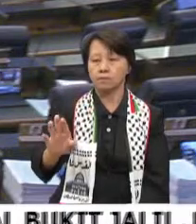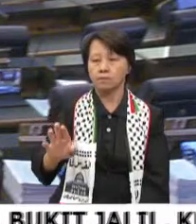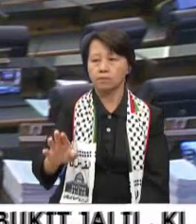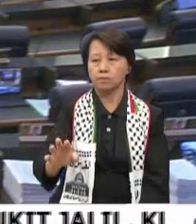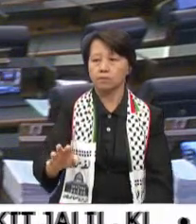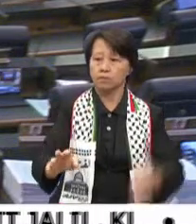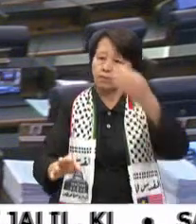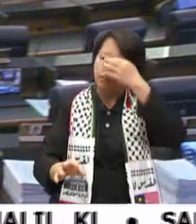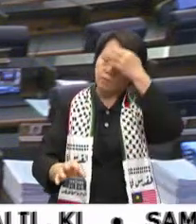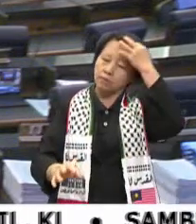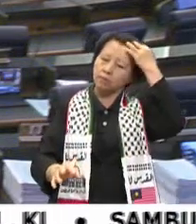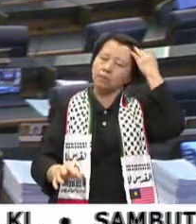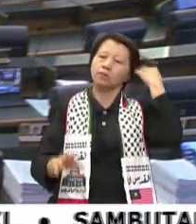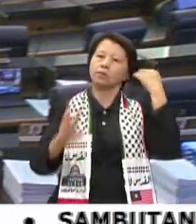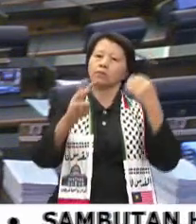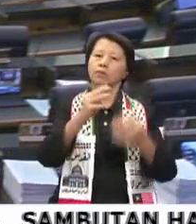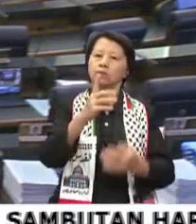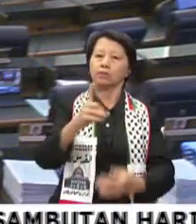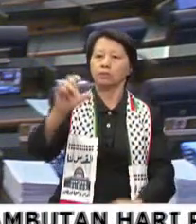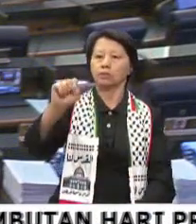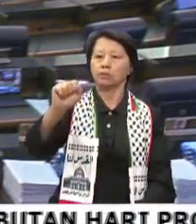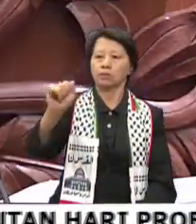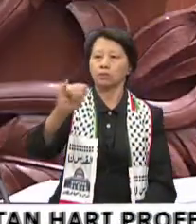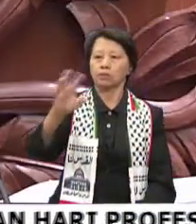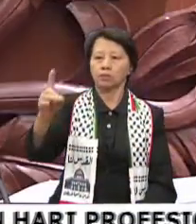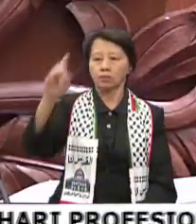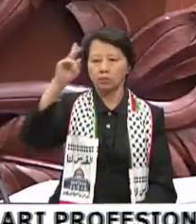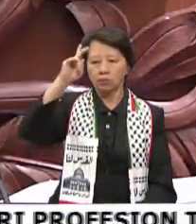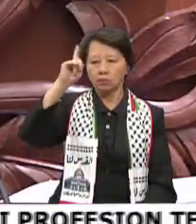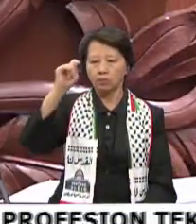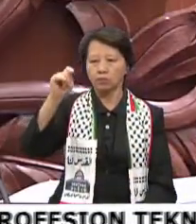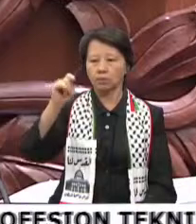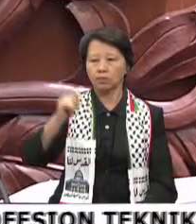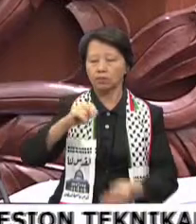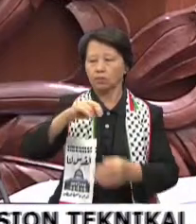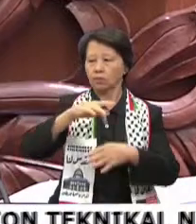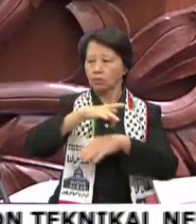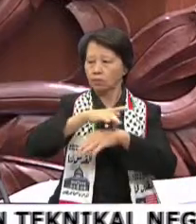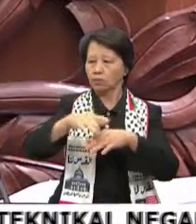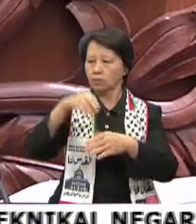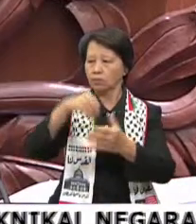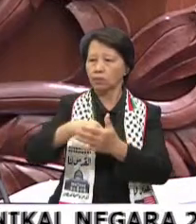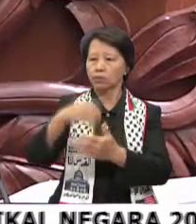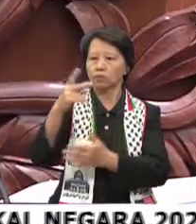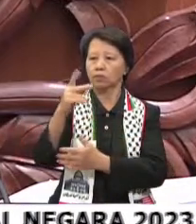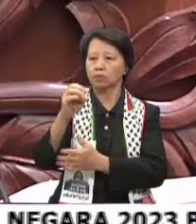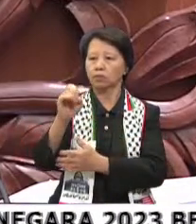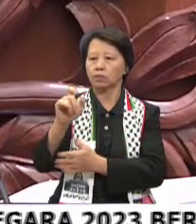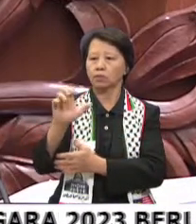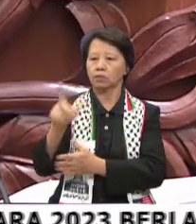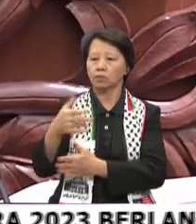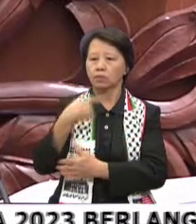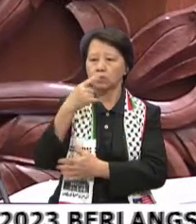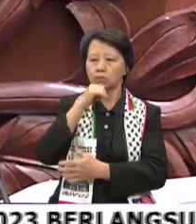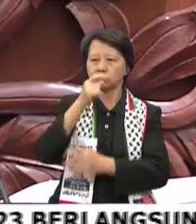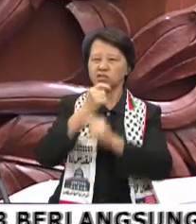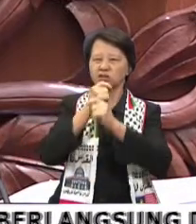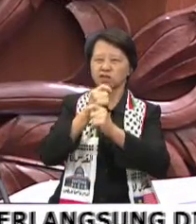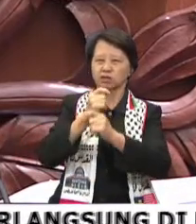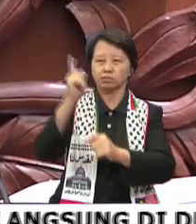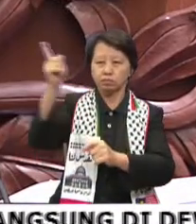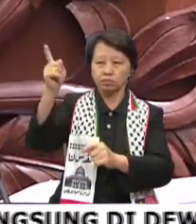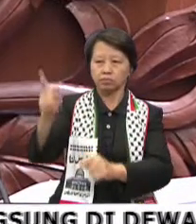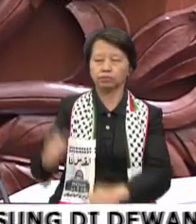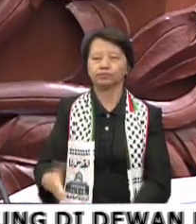tadi Mat Said di Terengganu kata tok guru mandi telanjang dalam seolah ha tu nak kata apa siapa pun tak bertahan sana